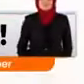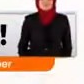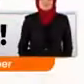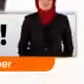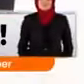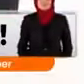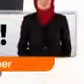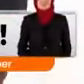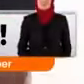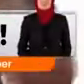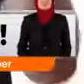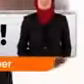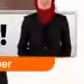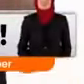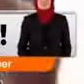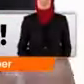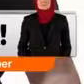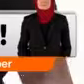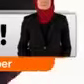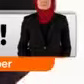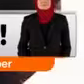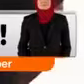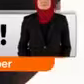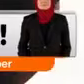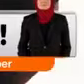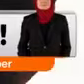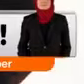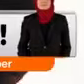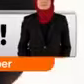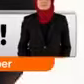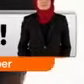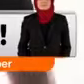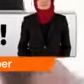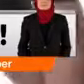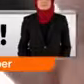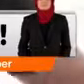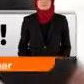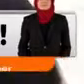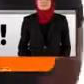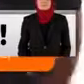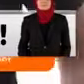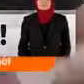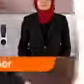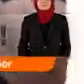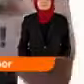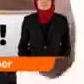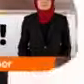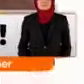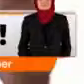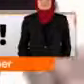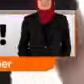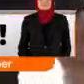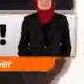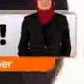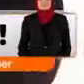Azizi dedi taksi taksi Meter O çok gaza çok desten